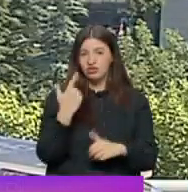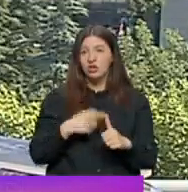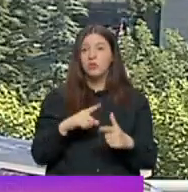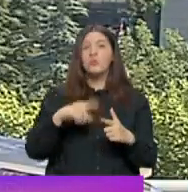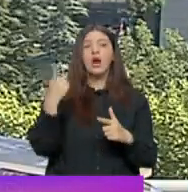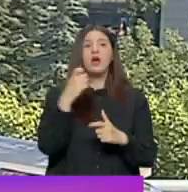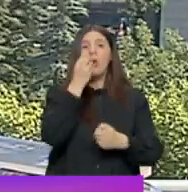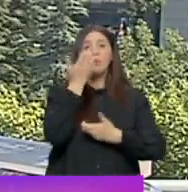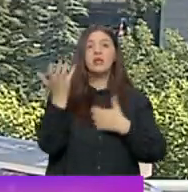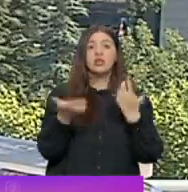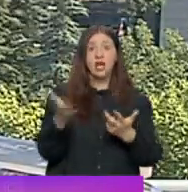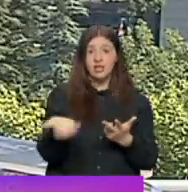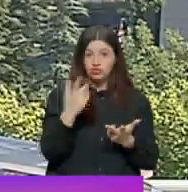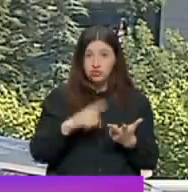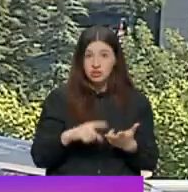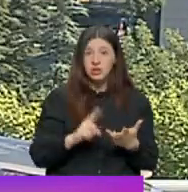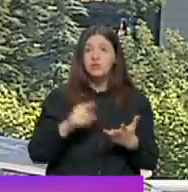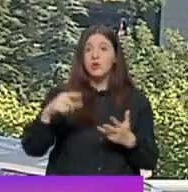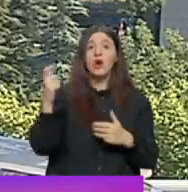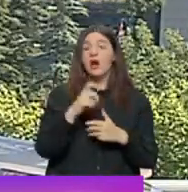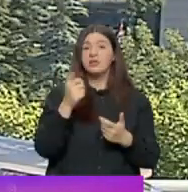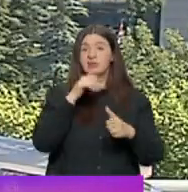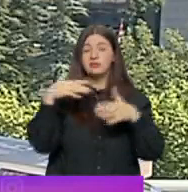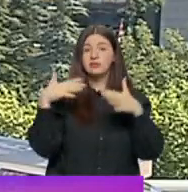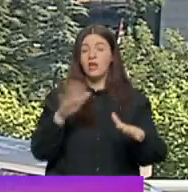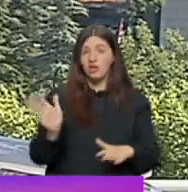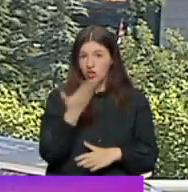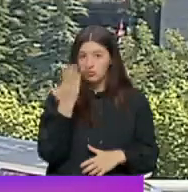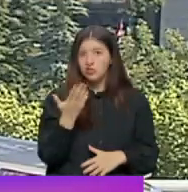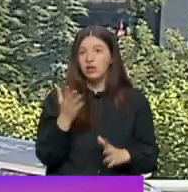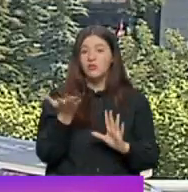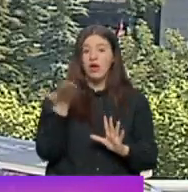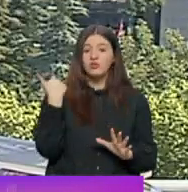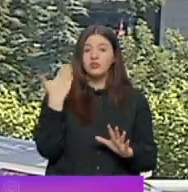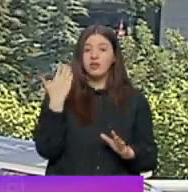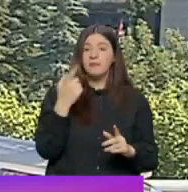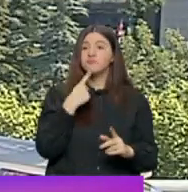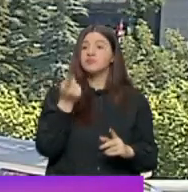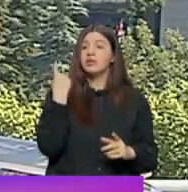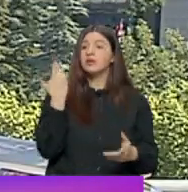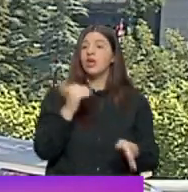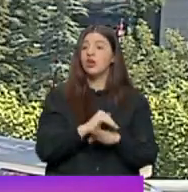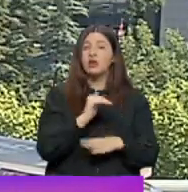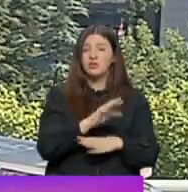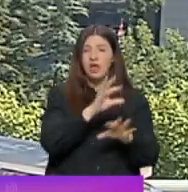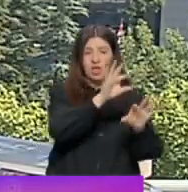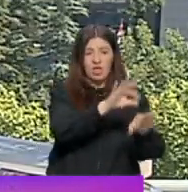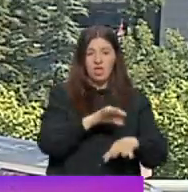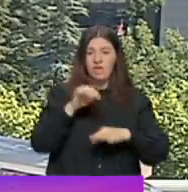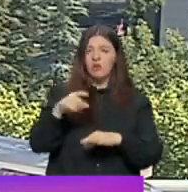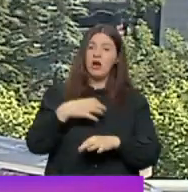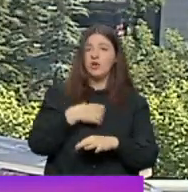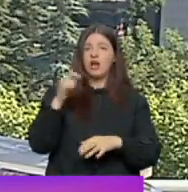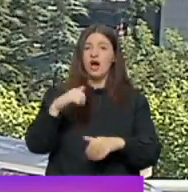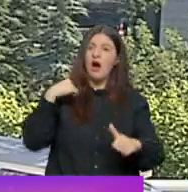ay orman yangınıyla geçti. Bu ay sellerle geçti. Daha önceden geçen sene ne yaşadıysak biz bu Haziran